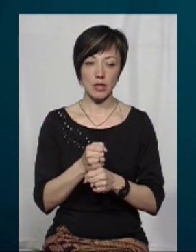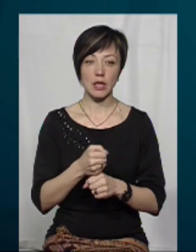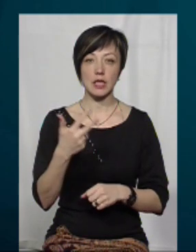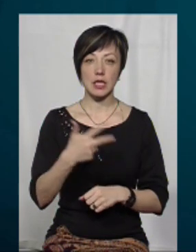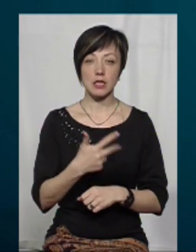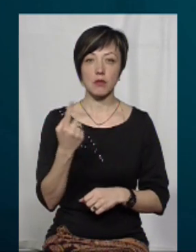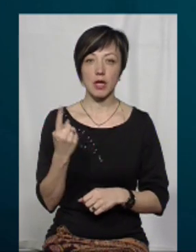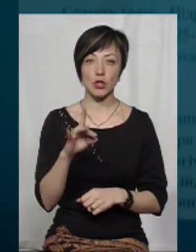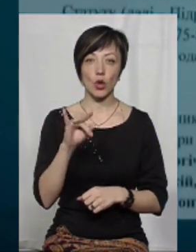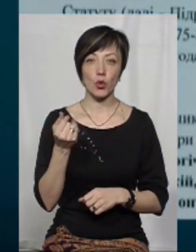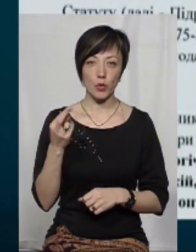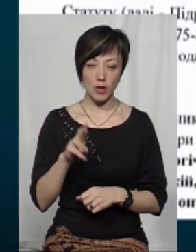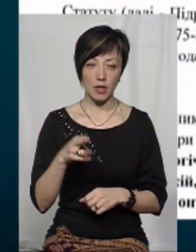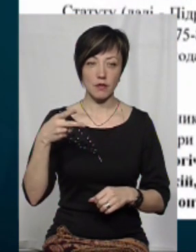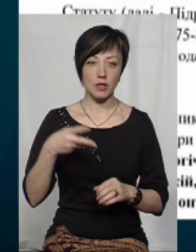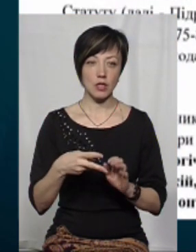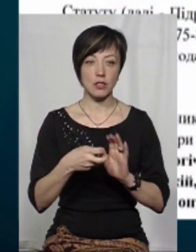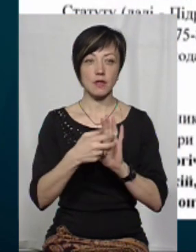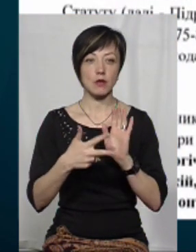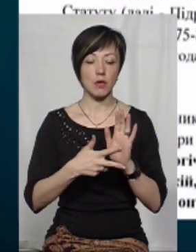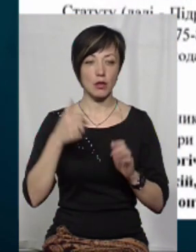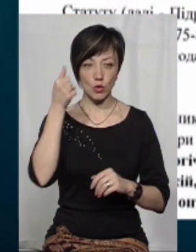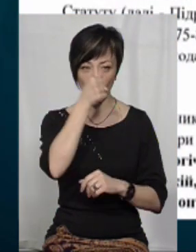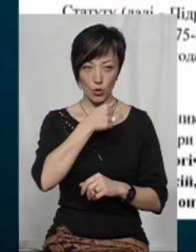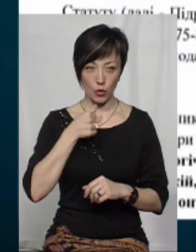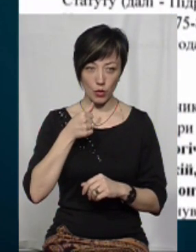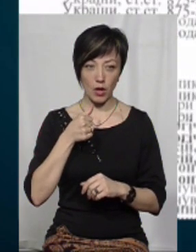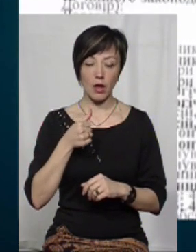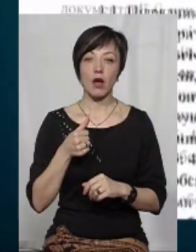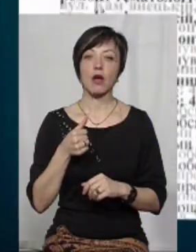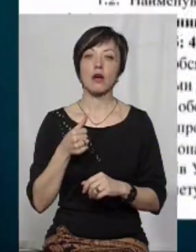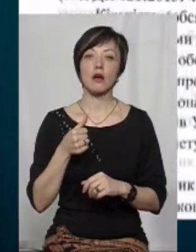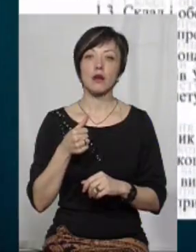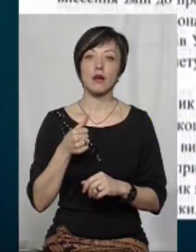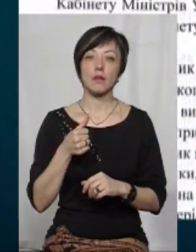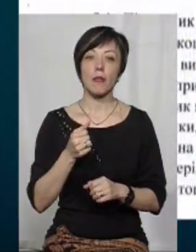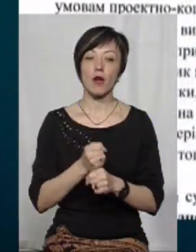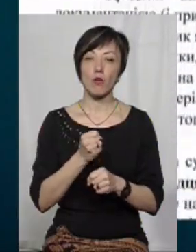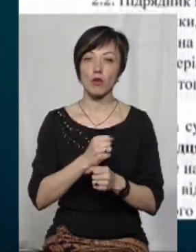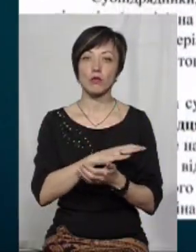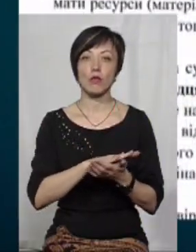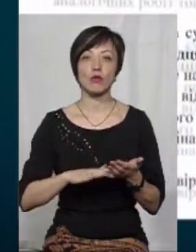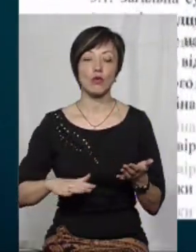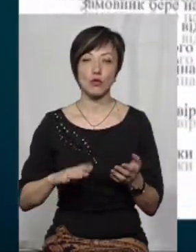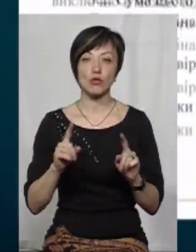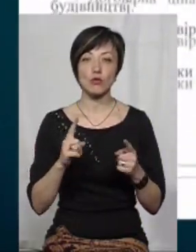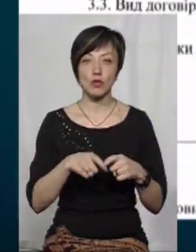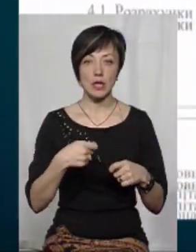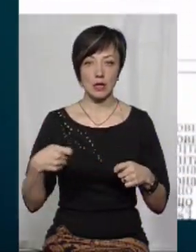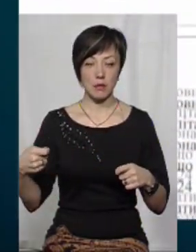робіт 31 грудня 2018 року. Пані Олено, роботи продовжуються.